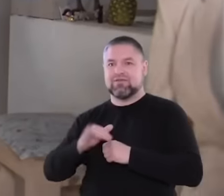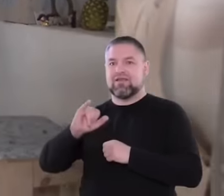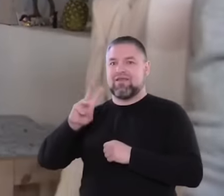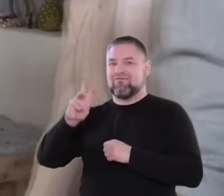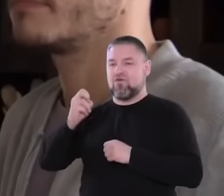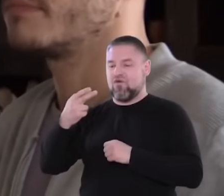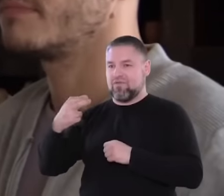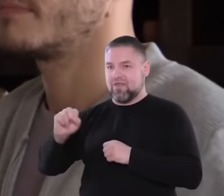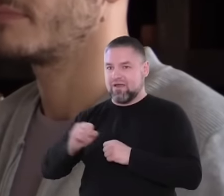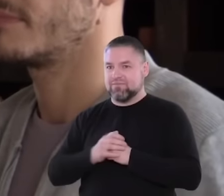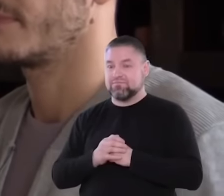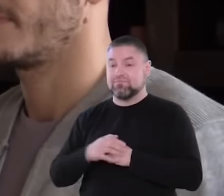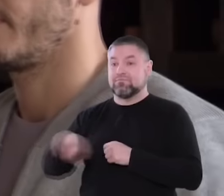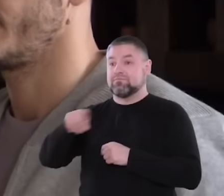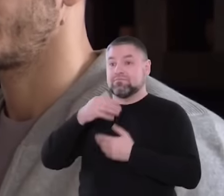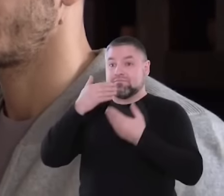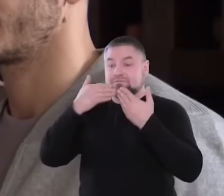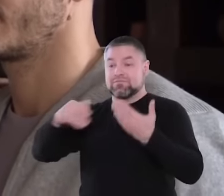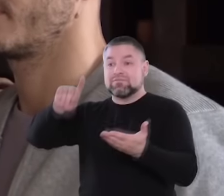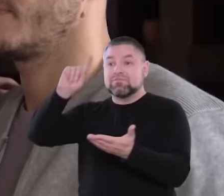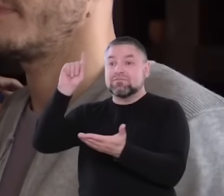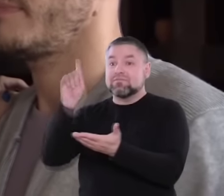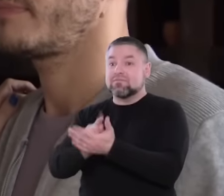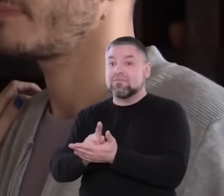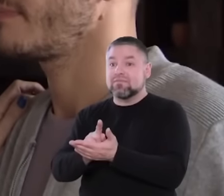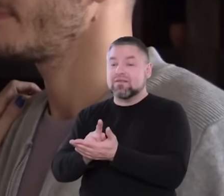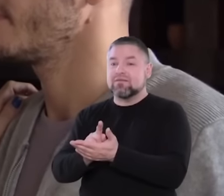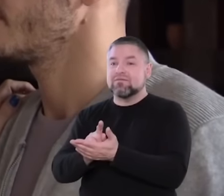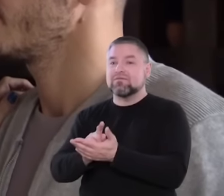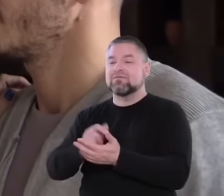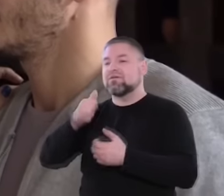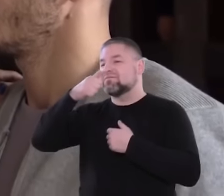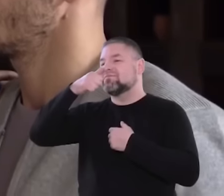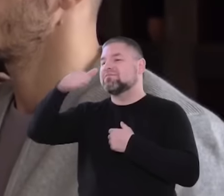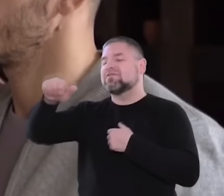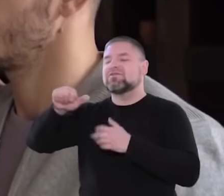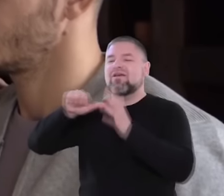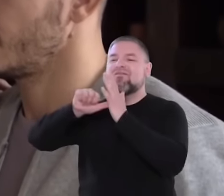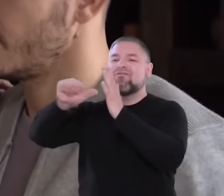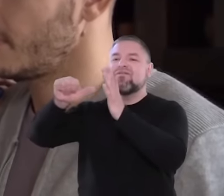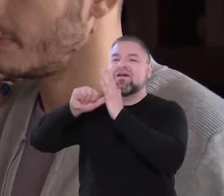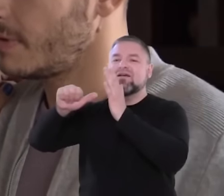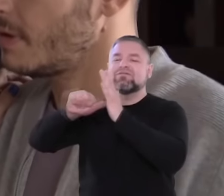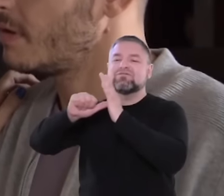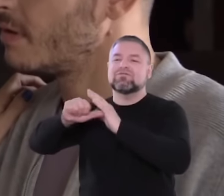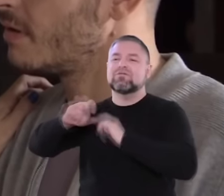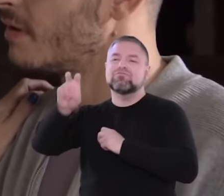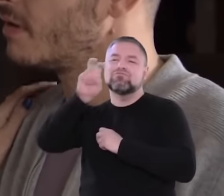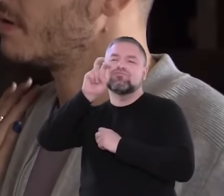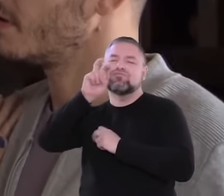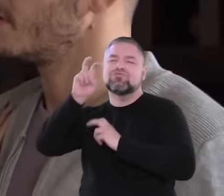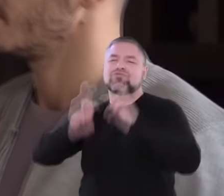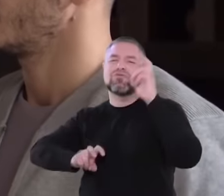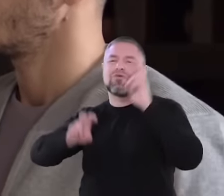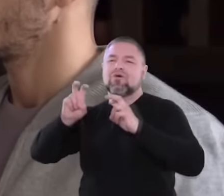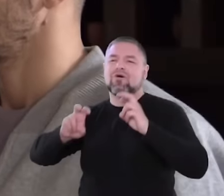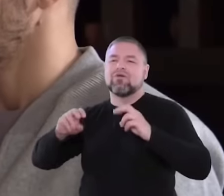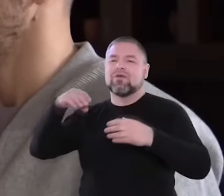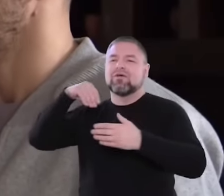to jest Iwona. Dzięki tobie wygrałam bajeczną tygodniową wycieczkę na Bahama do luksusowego hotelu